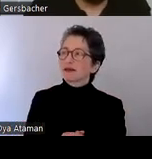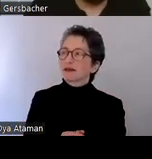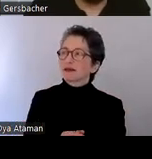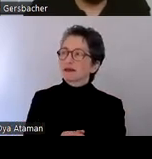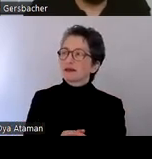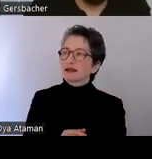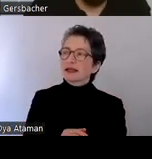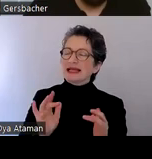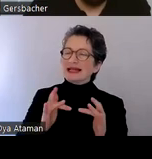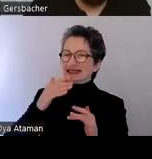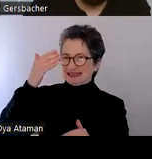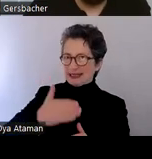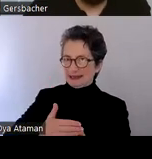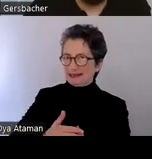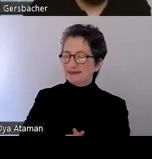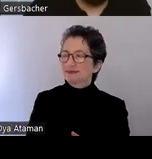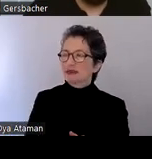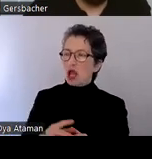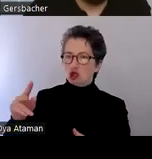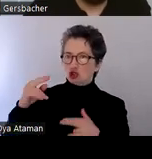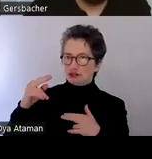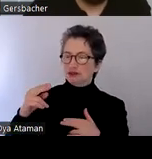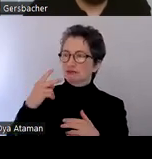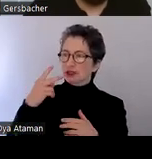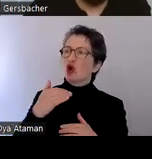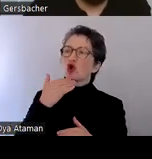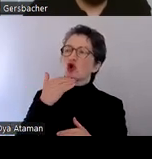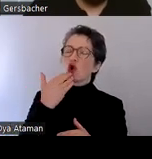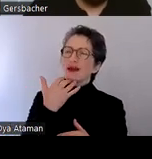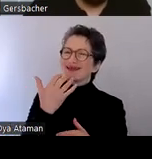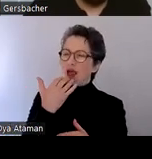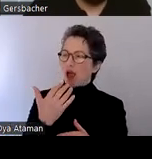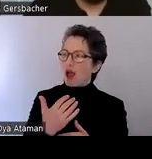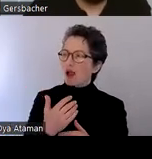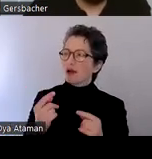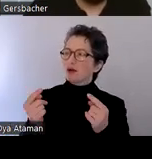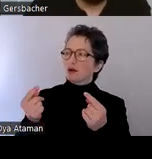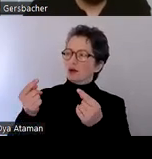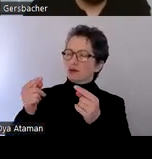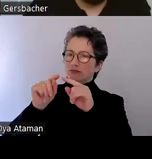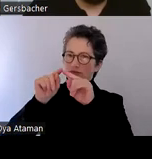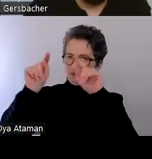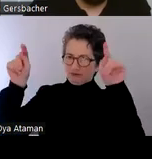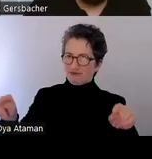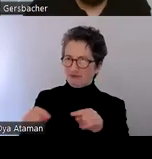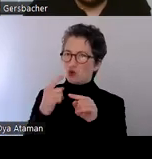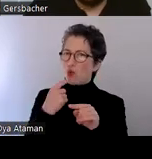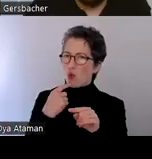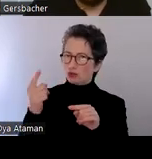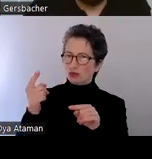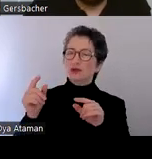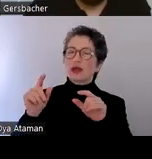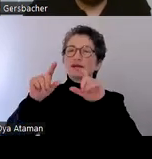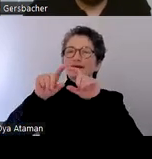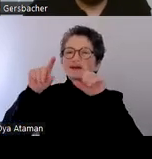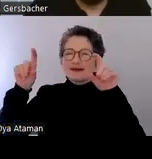Ausschnitt von einer Webseite. Wir haben hier groß stehen Kommentare, darunter ein Eingabefeld. Und wenn man es sich jetzt so